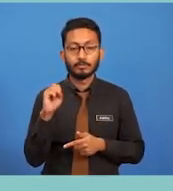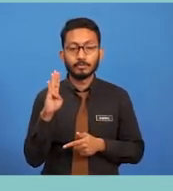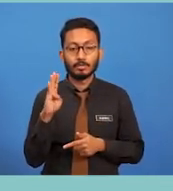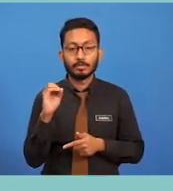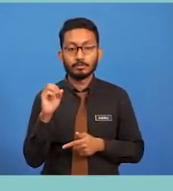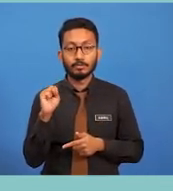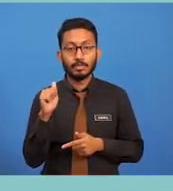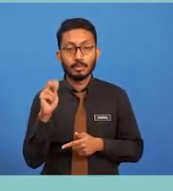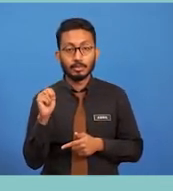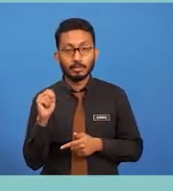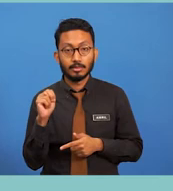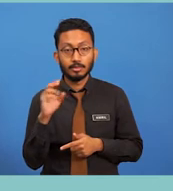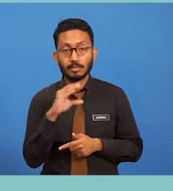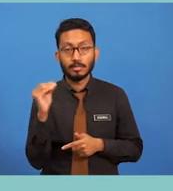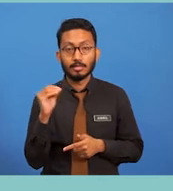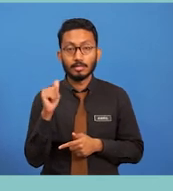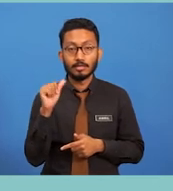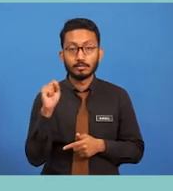maksud kebiasaan asid.